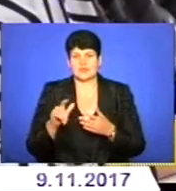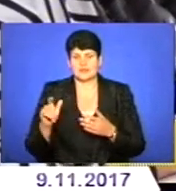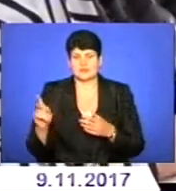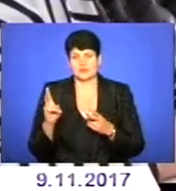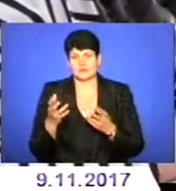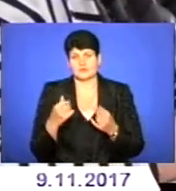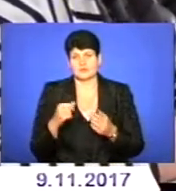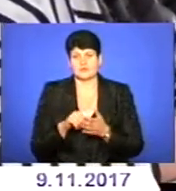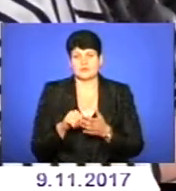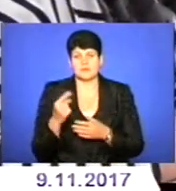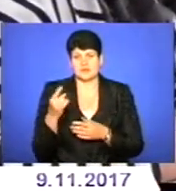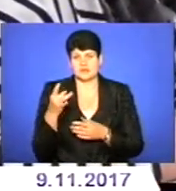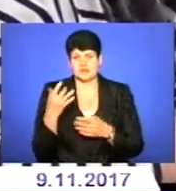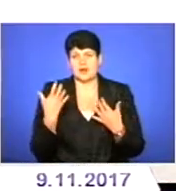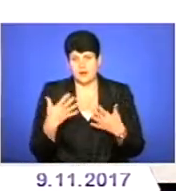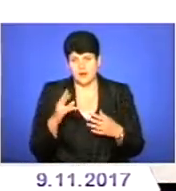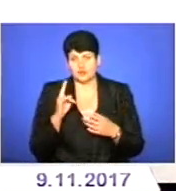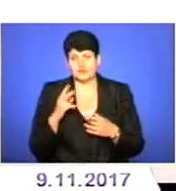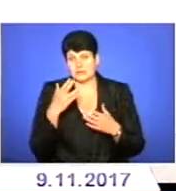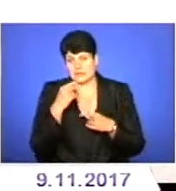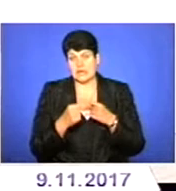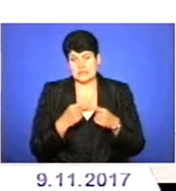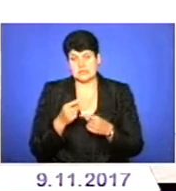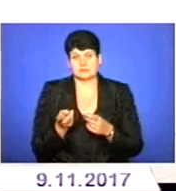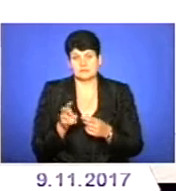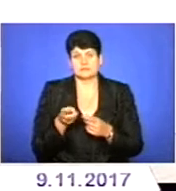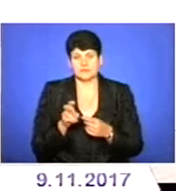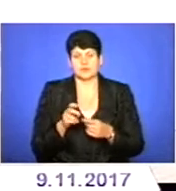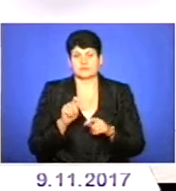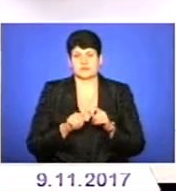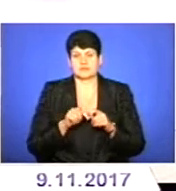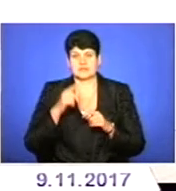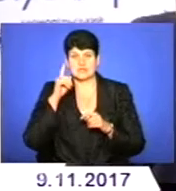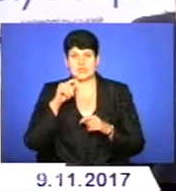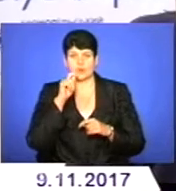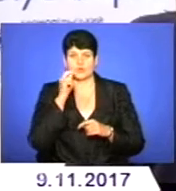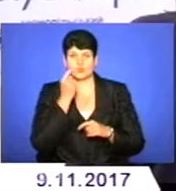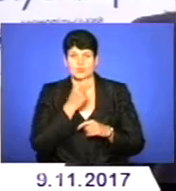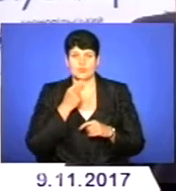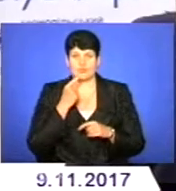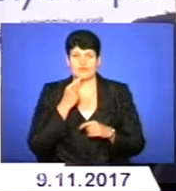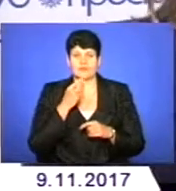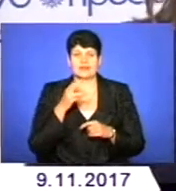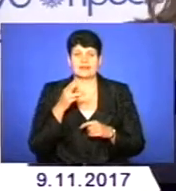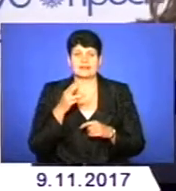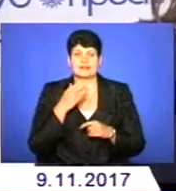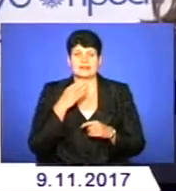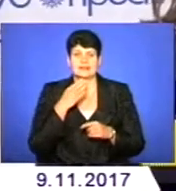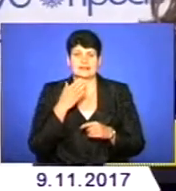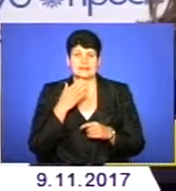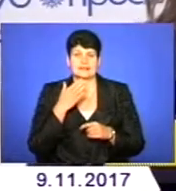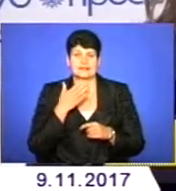взяв участь вперше, а хтось вже традиційно прийшов перевірити власні знання з української мови. Диктант пишу не вперше. Це